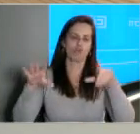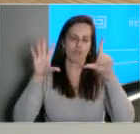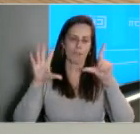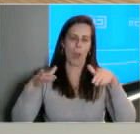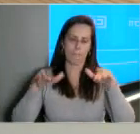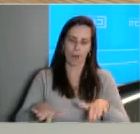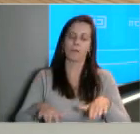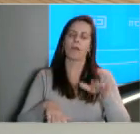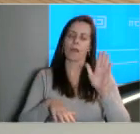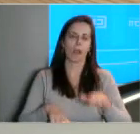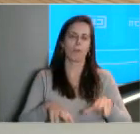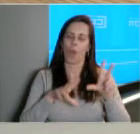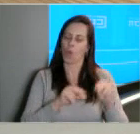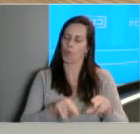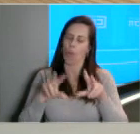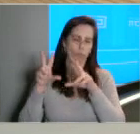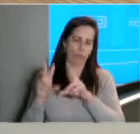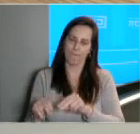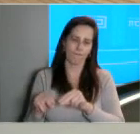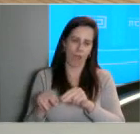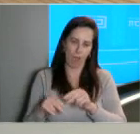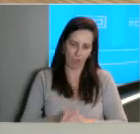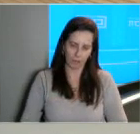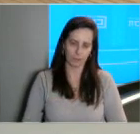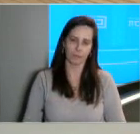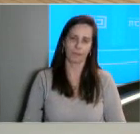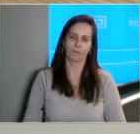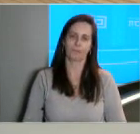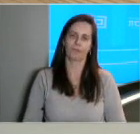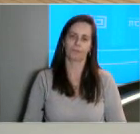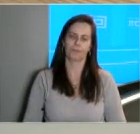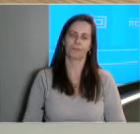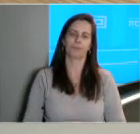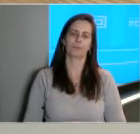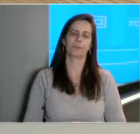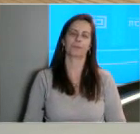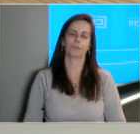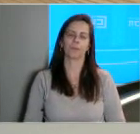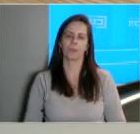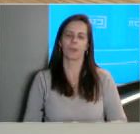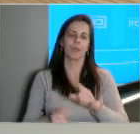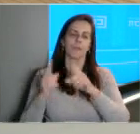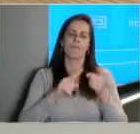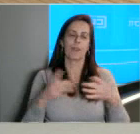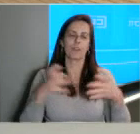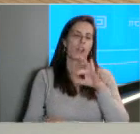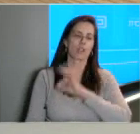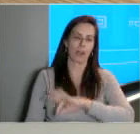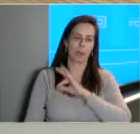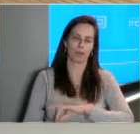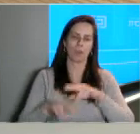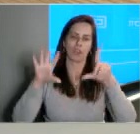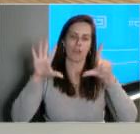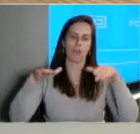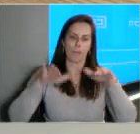7 מנדטים, גם כן, אותו כוח כמו בכנסת הקודמת, 7 מנדטים למפלגה החרדית האשכנזית, וישראל ביתנו עם